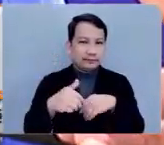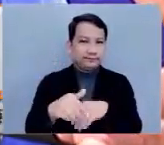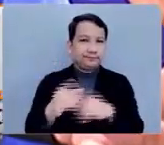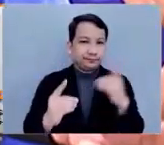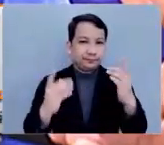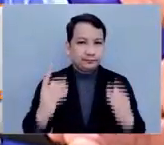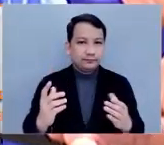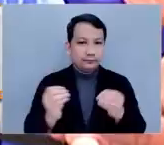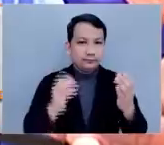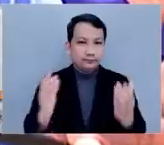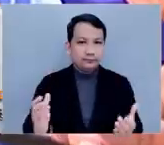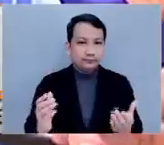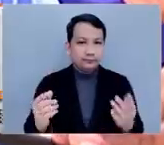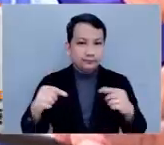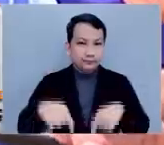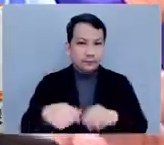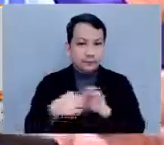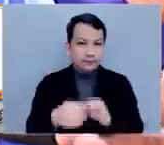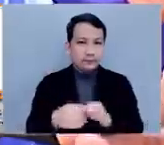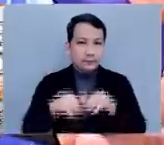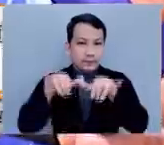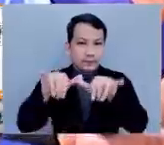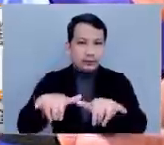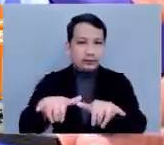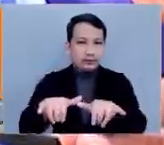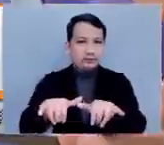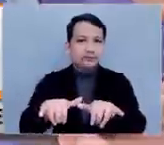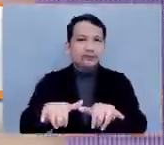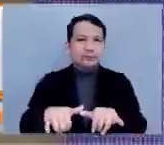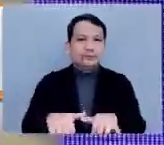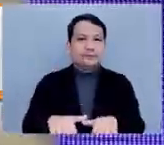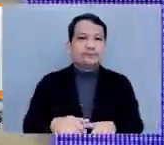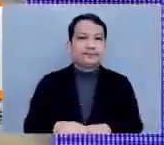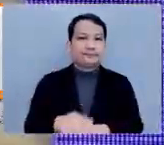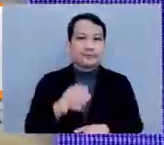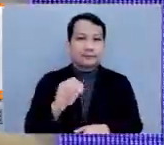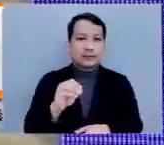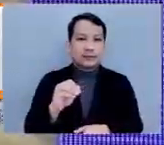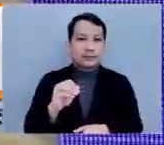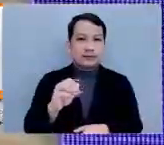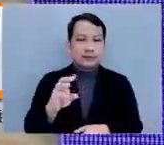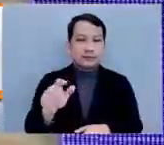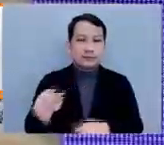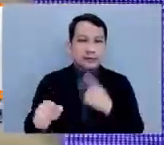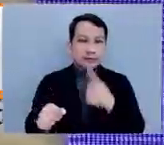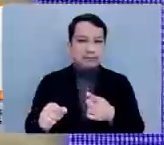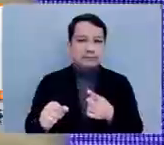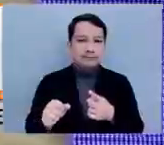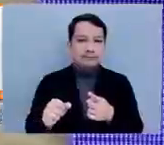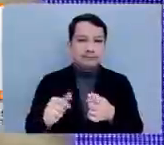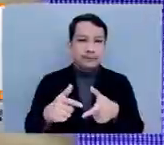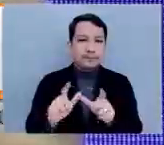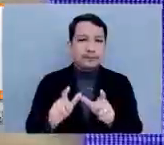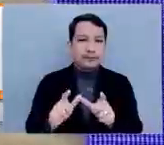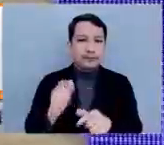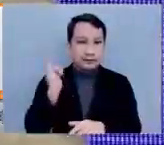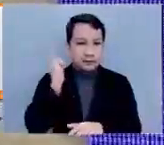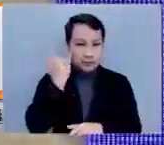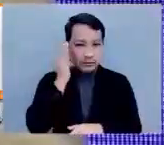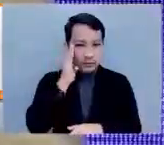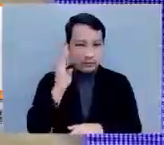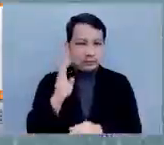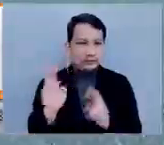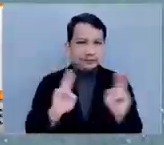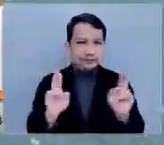at operator laban dito sa pananatili ng Ombus Franchising Guidelines. Sabi naman ni Transportation Secretary Jaime Bautista, handa